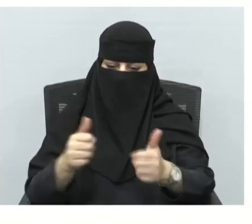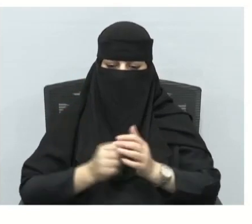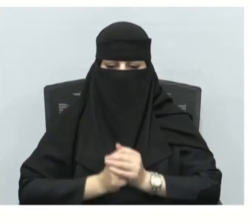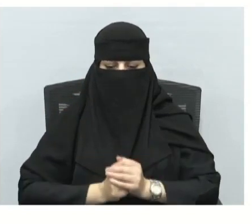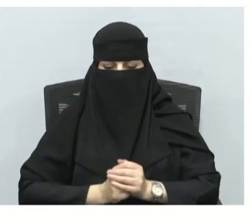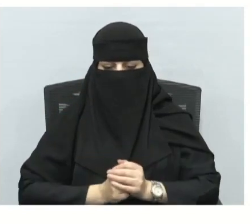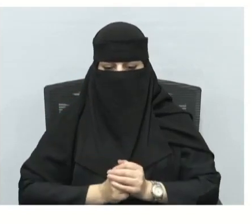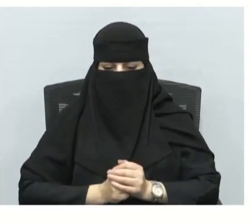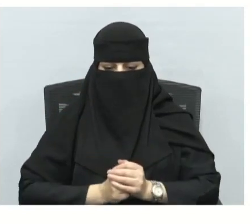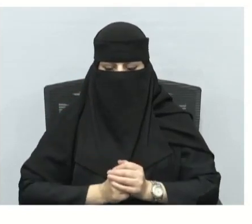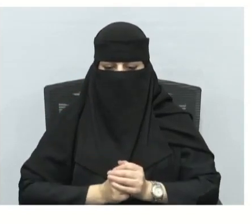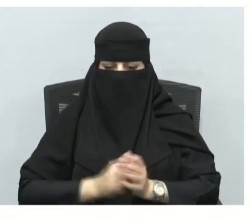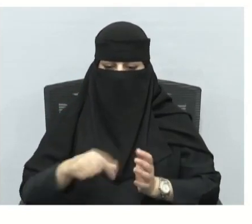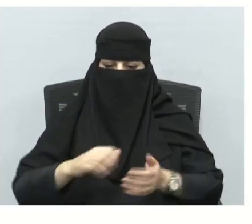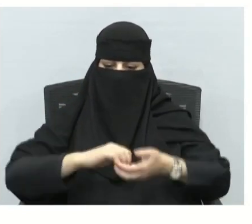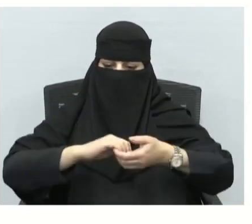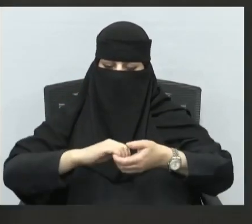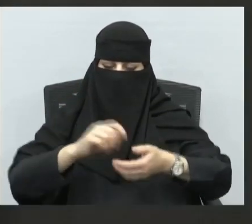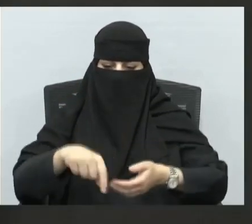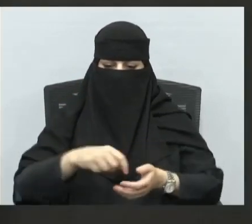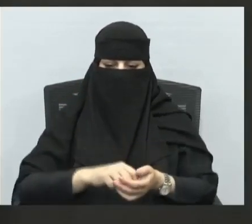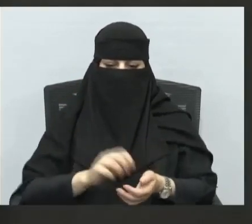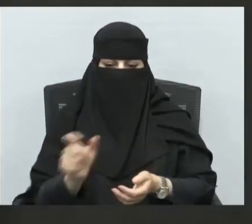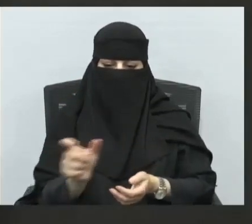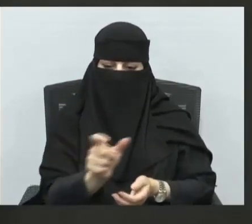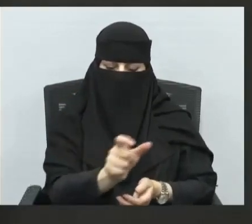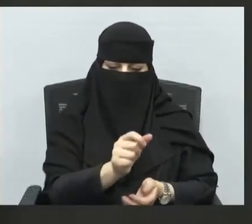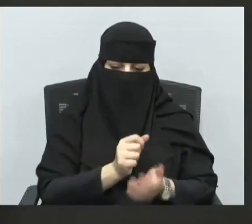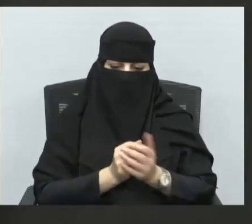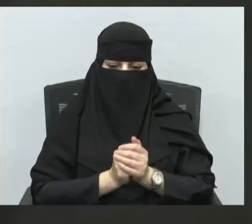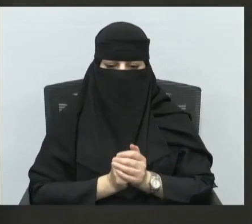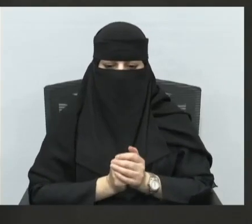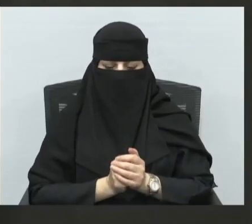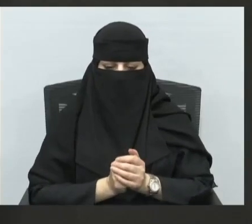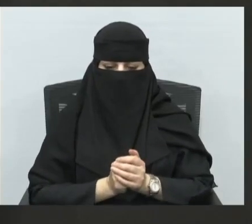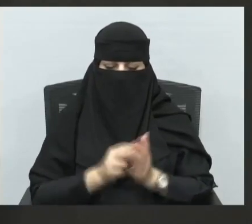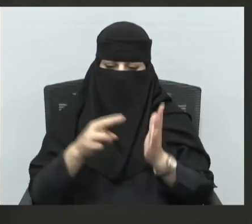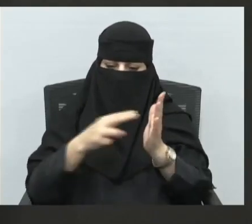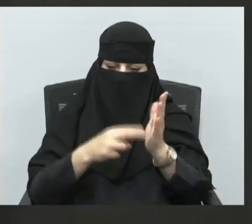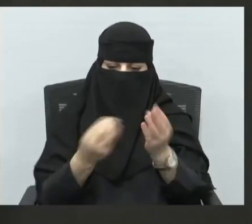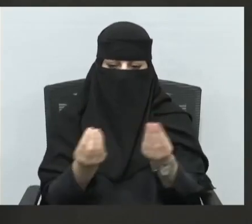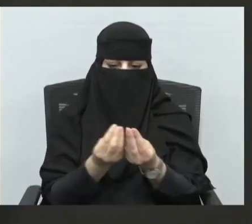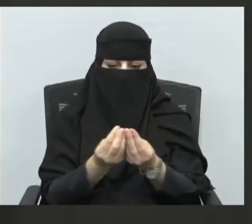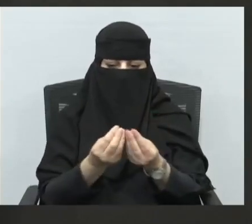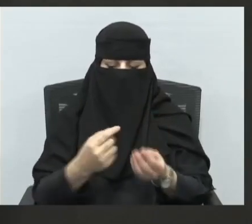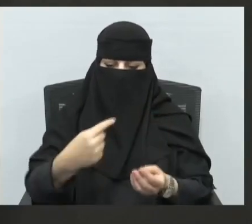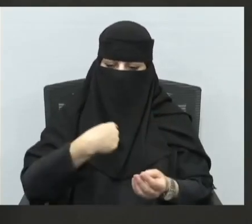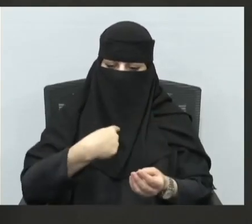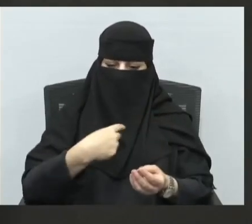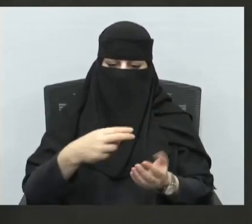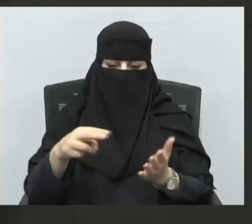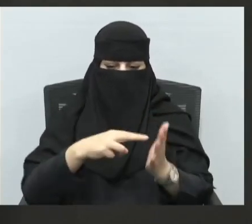ممتاز اذا يا اصدقاء الان سوف نتعرف على الكلمات نقراها معا انا اقرا